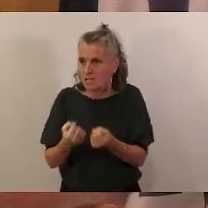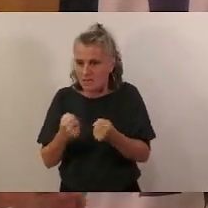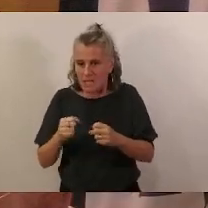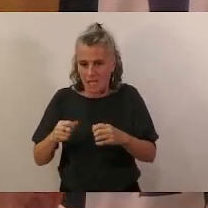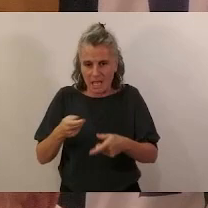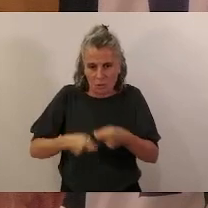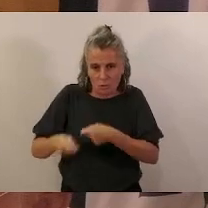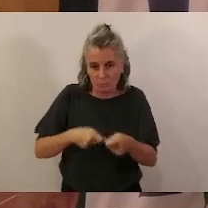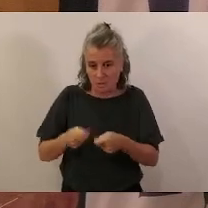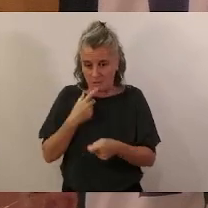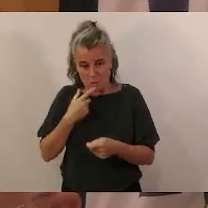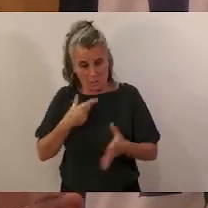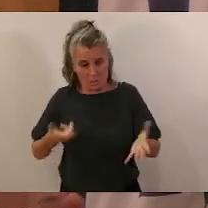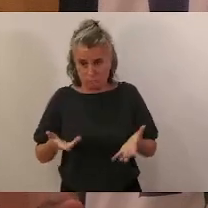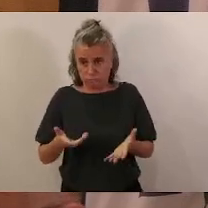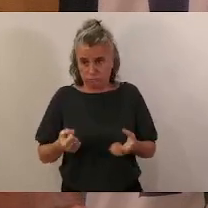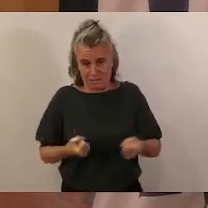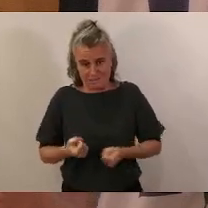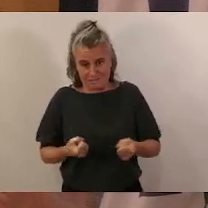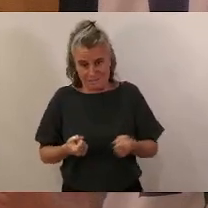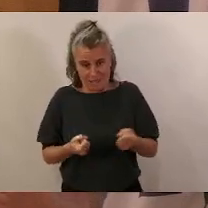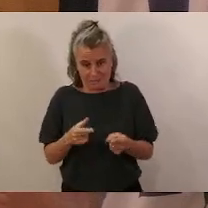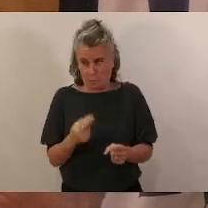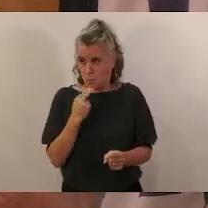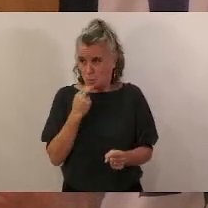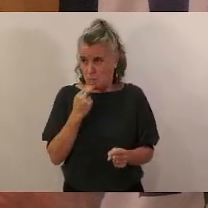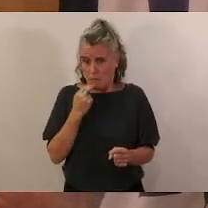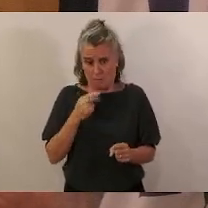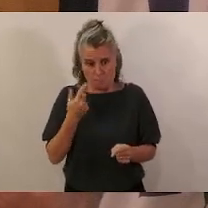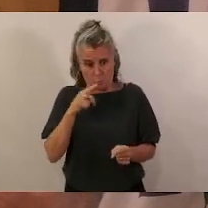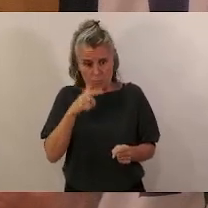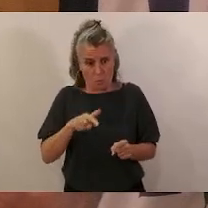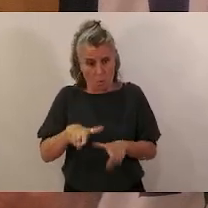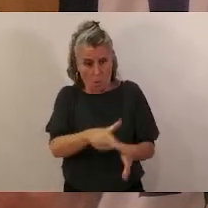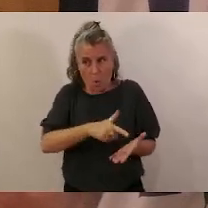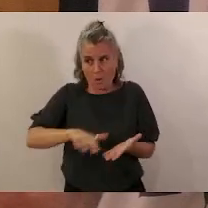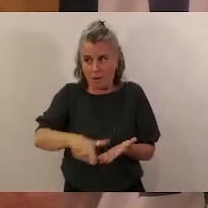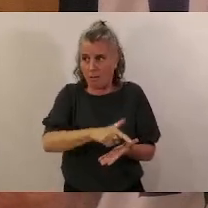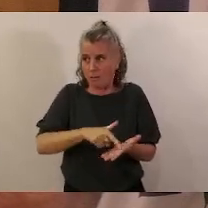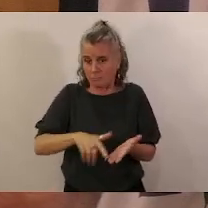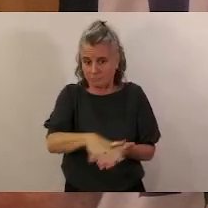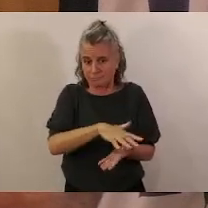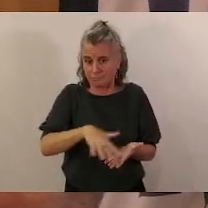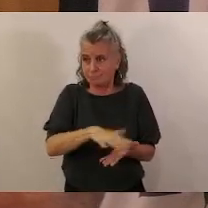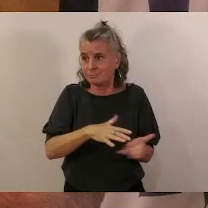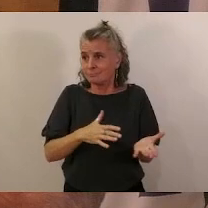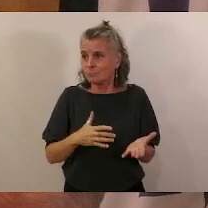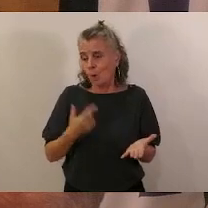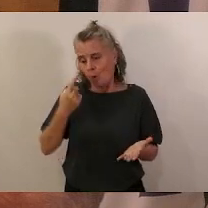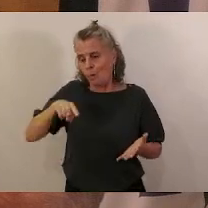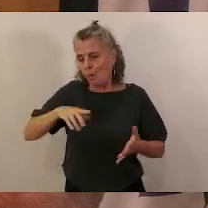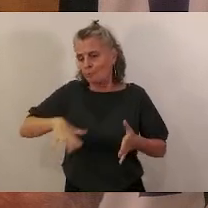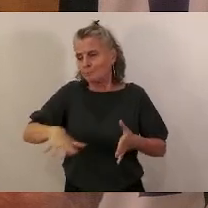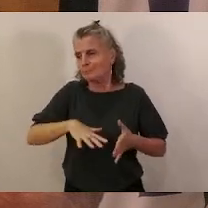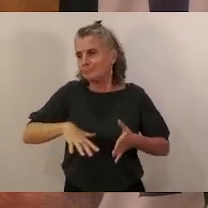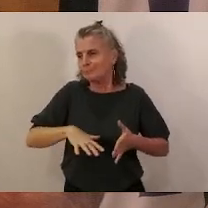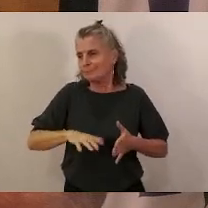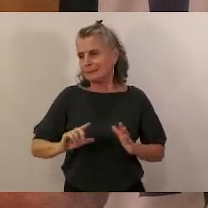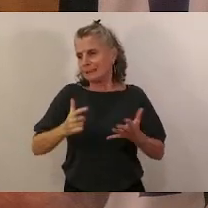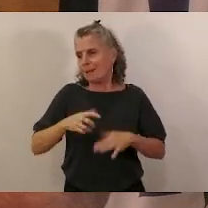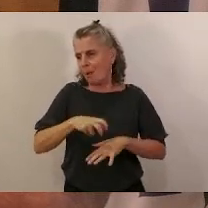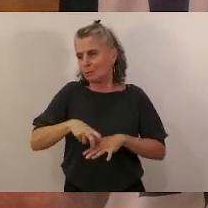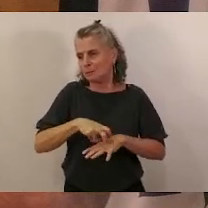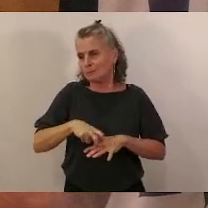des services à proximité, là, en l'occurrence, dans le premier et le septième arrondissement. Donc, je voulais juste vous apporter